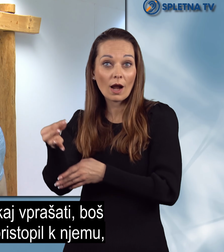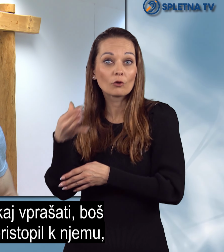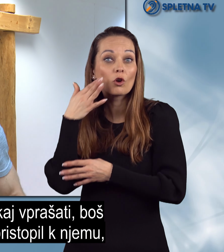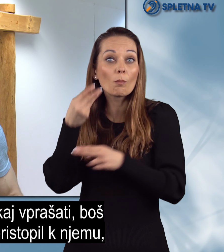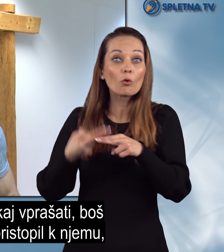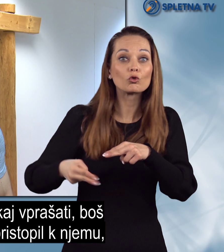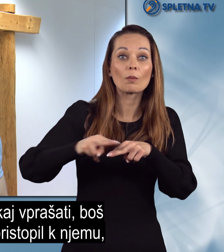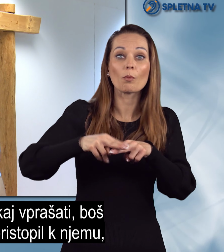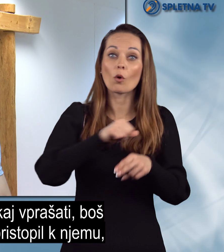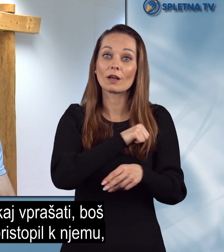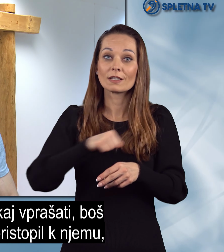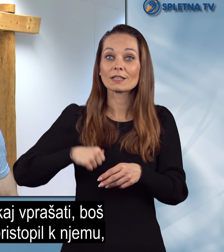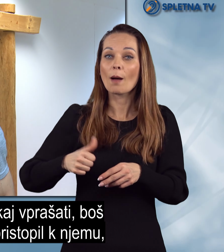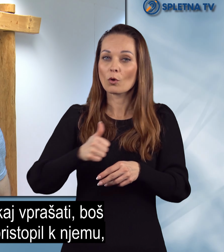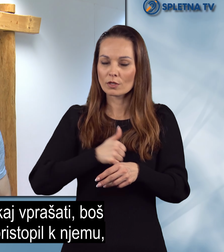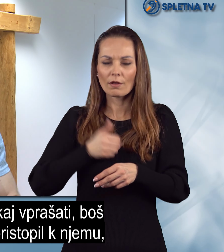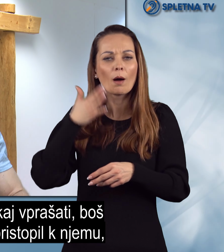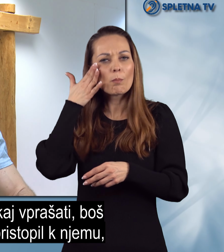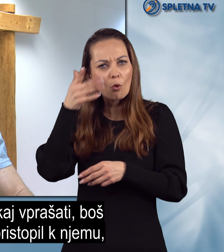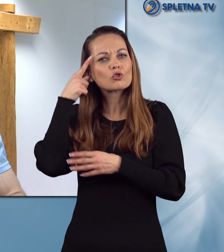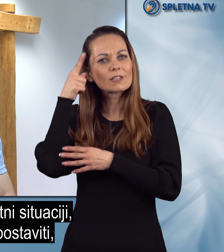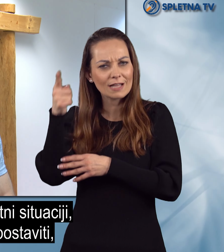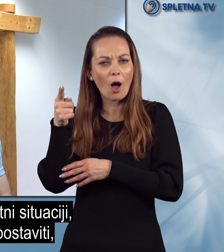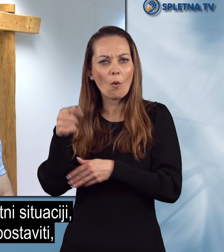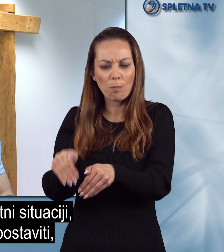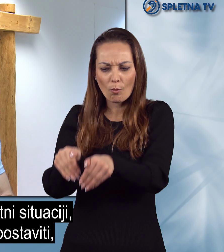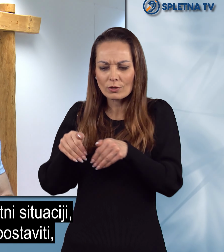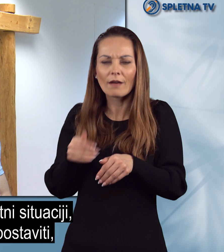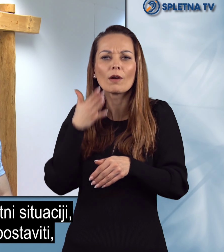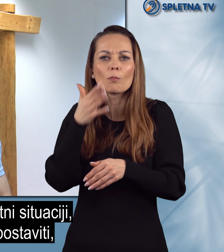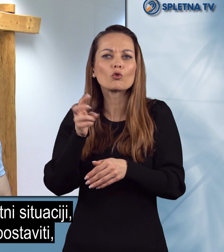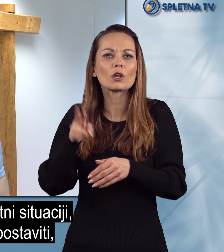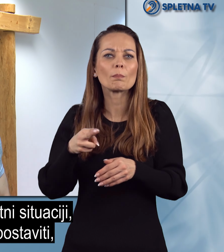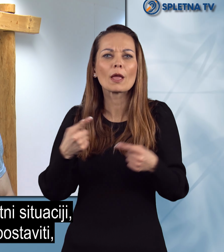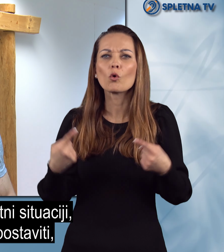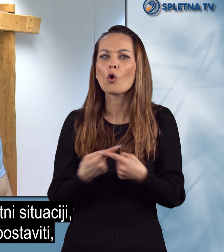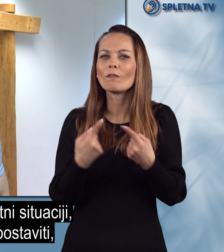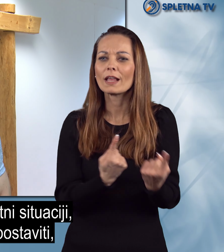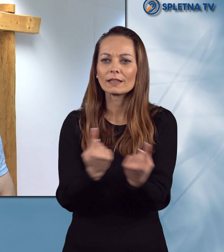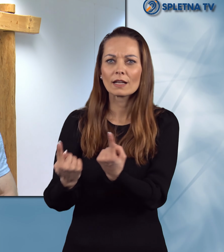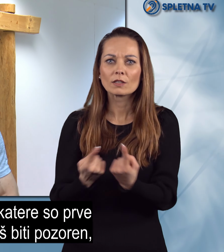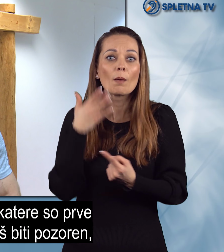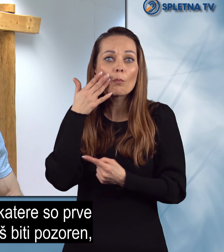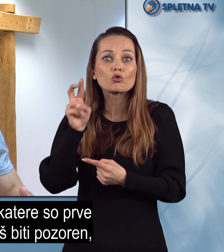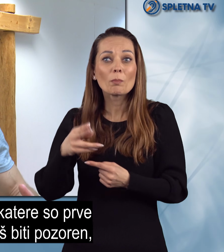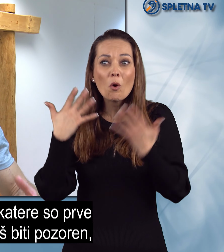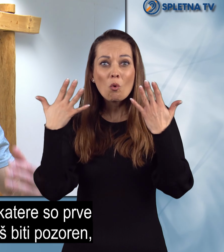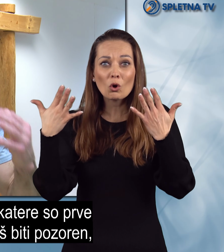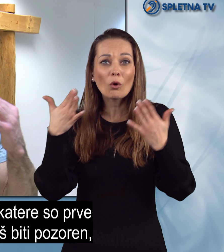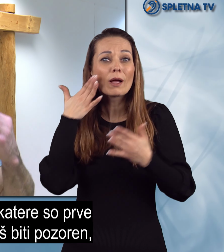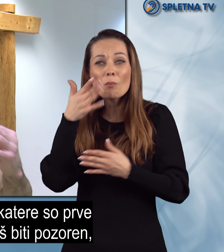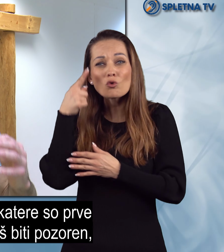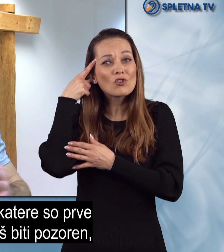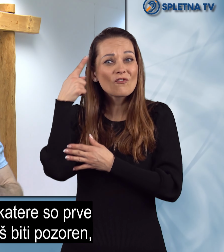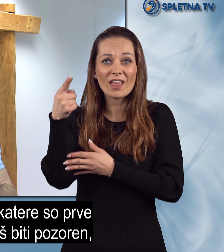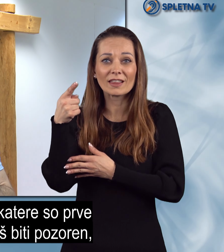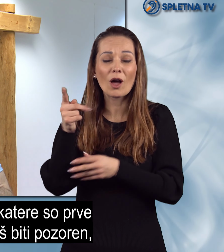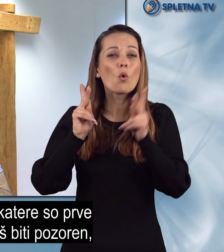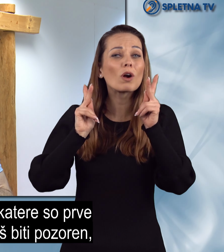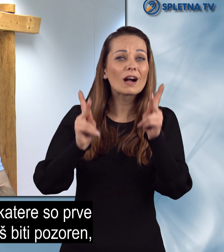vprašati, boš bolj samozavesten, boš se znal postaviti, ko boš v neki konfliktni situaciji se boš znal postaviti, boš imel roke, boš